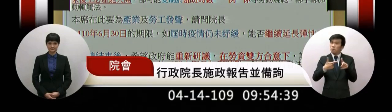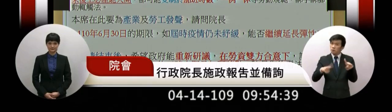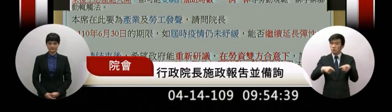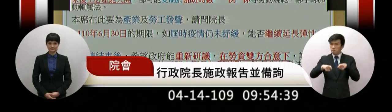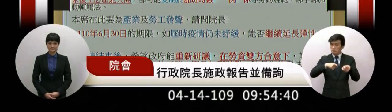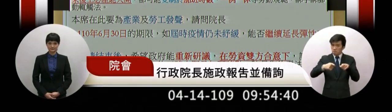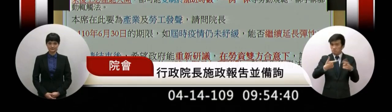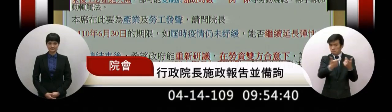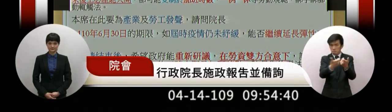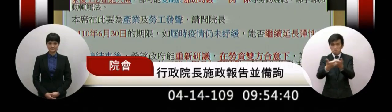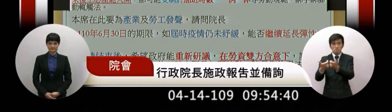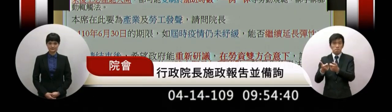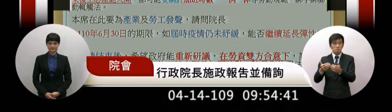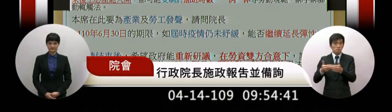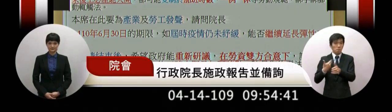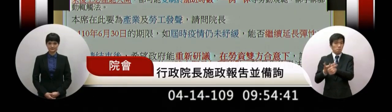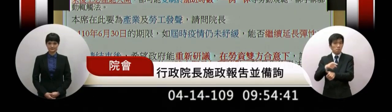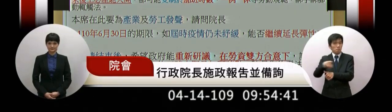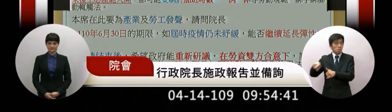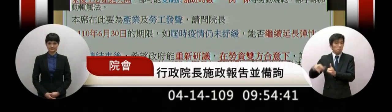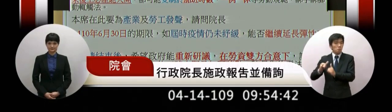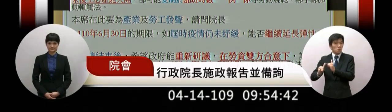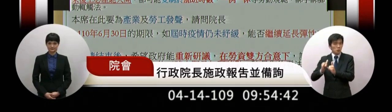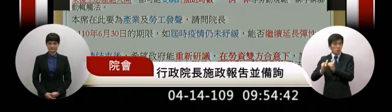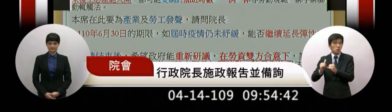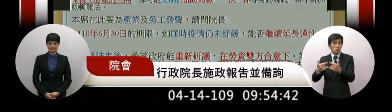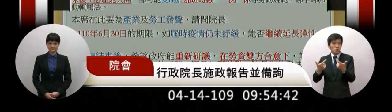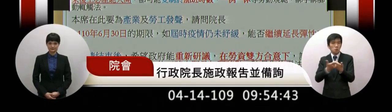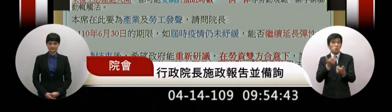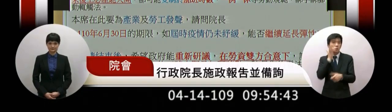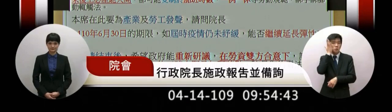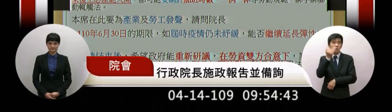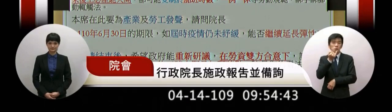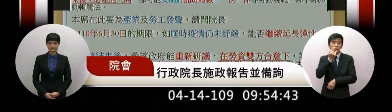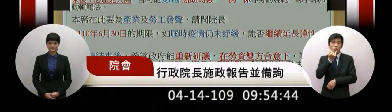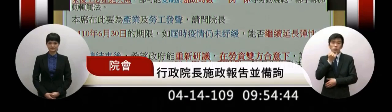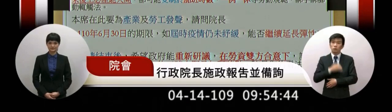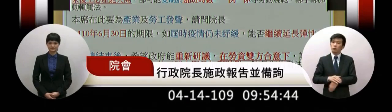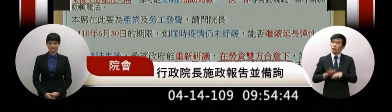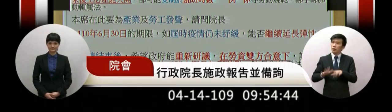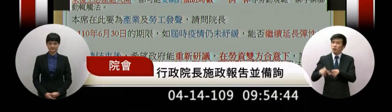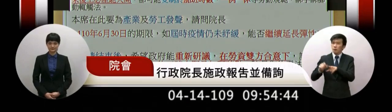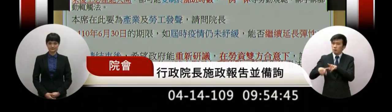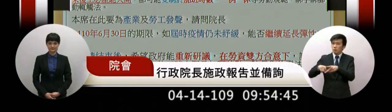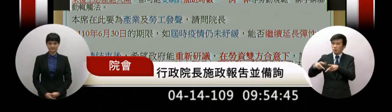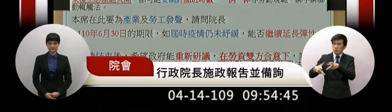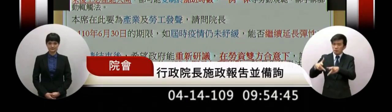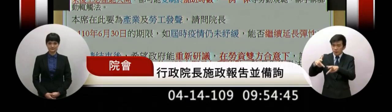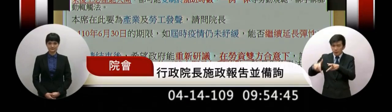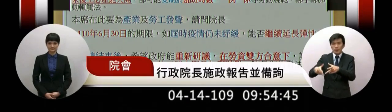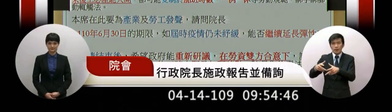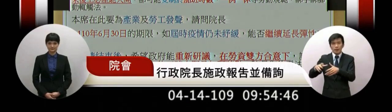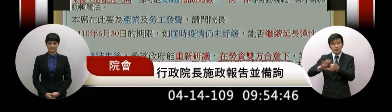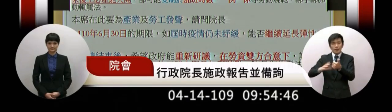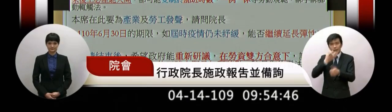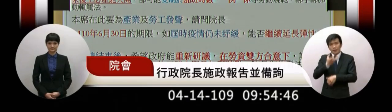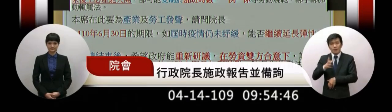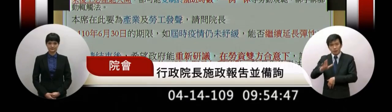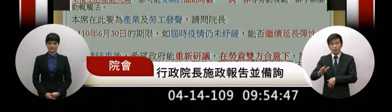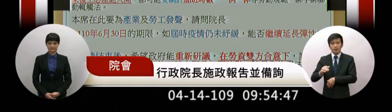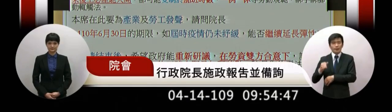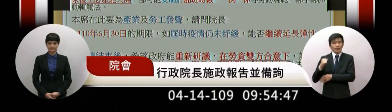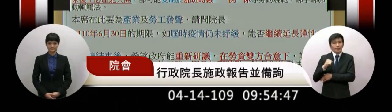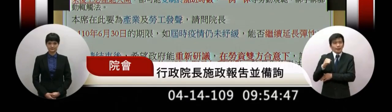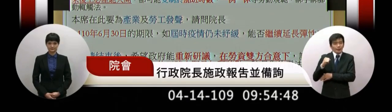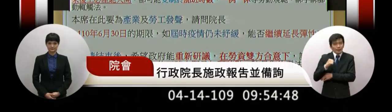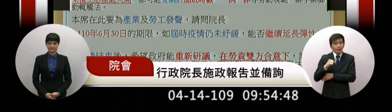界充分发挥了其效率。而目前不少企业呢受创，仍努力的维持员工。以当年 SARS